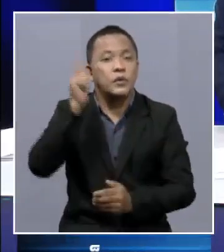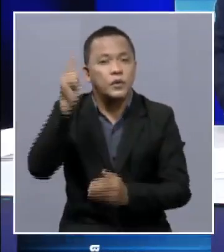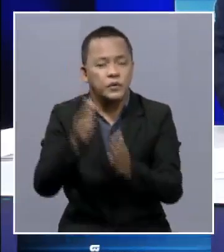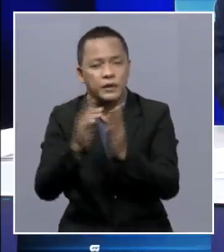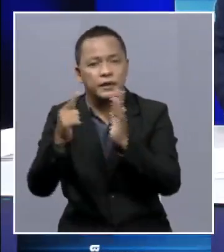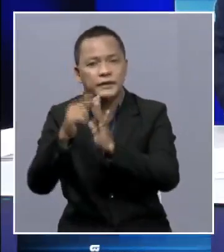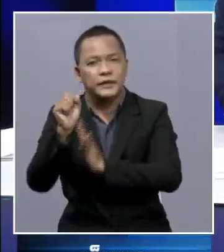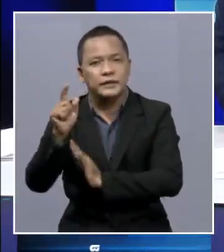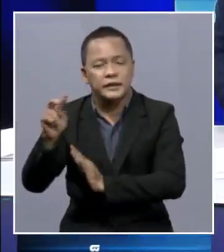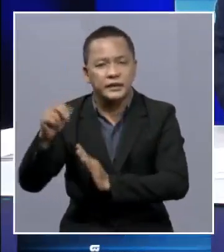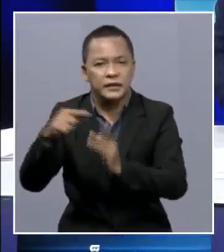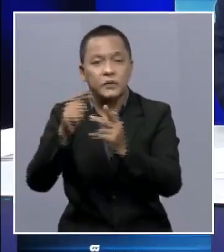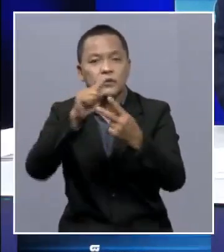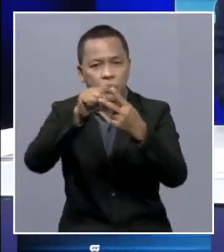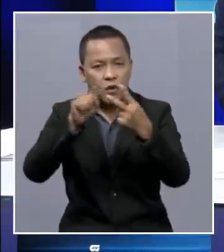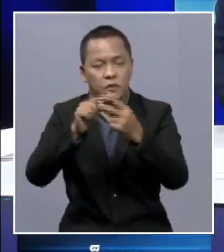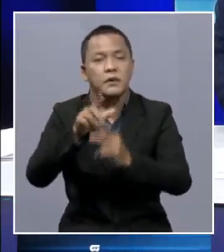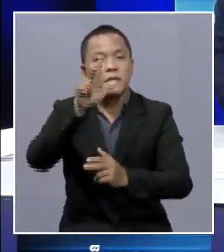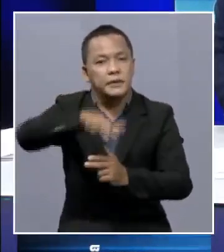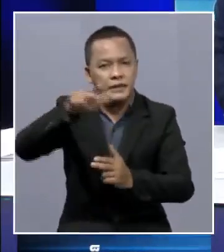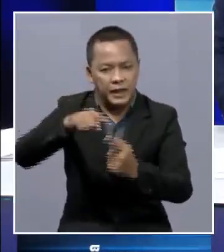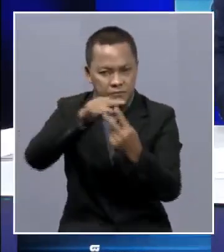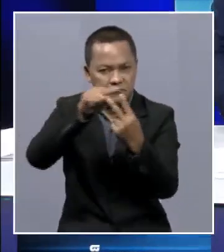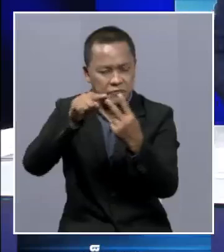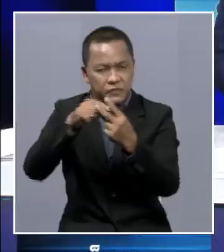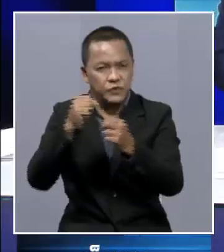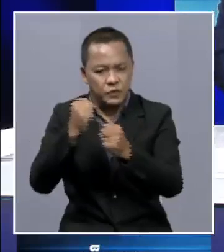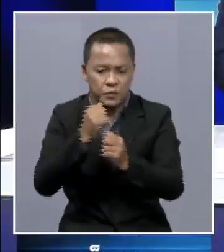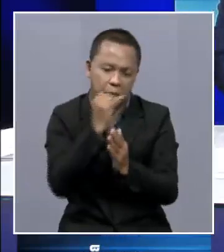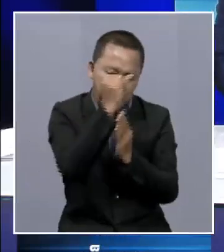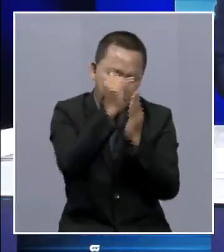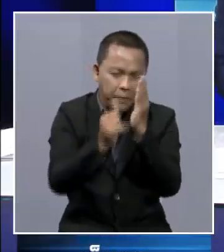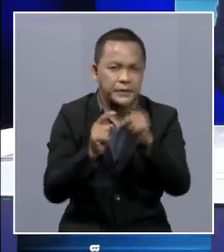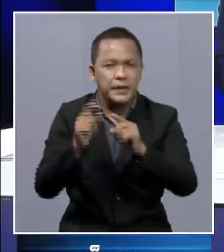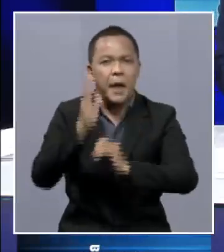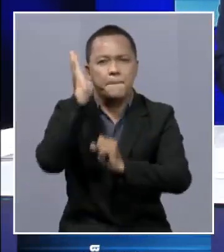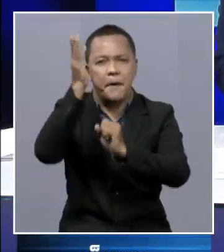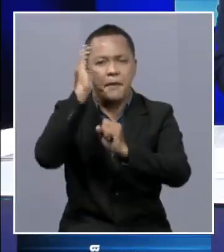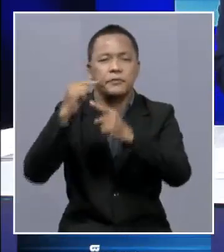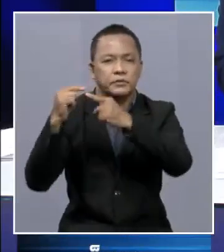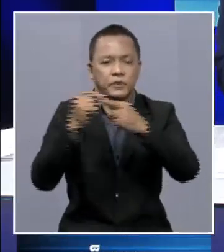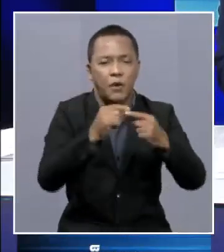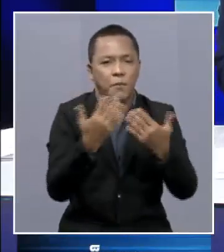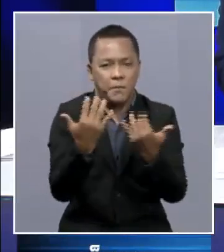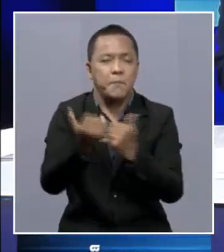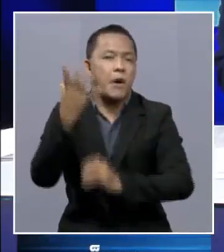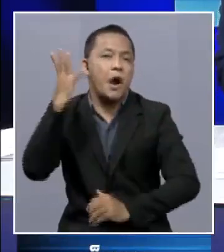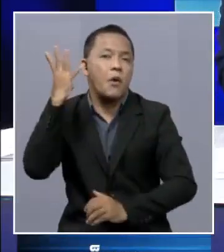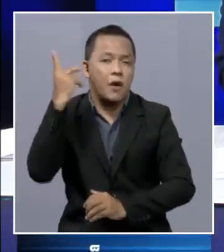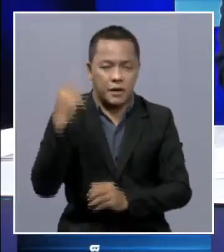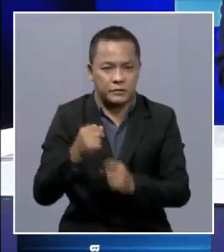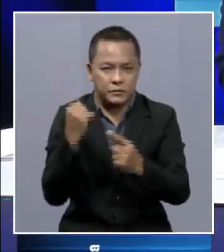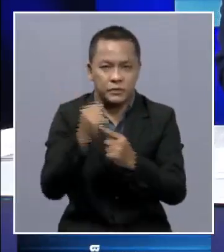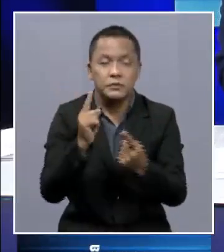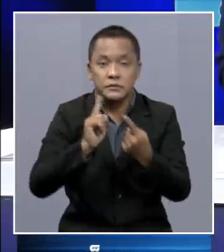ใตัขคุเศษฐาก็ตามนะครัซึ่ในมเพื่อไยเอง เคงยัคงลุยพื้นที่ลวพื้นที่หาเสยงกอย่างต่อเนื่องเมวี้กเลยมควเกิญไห